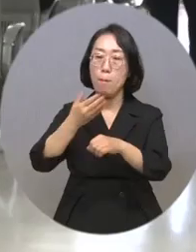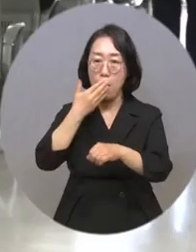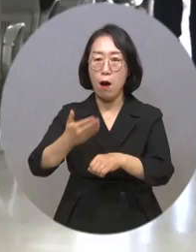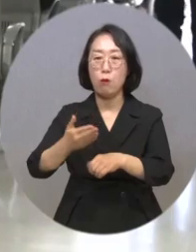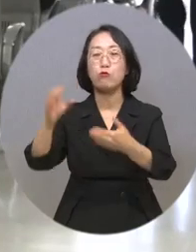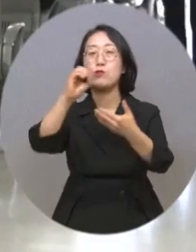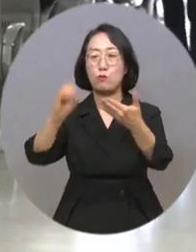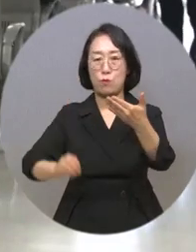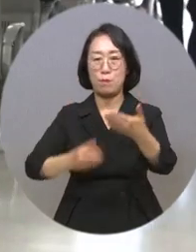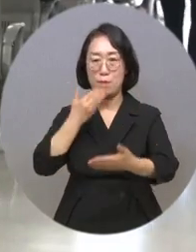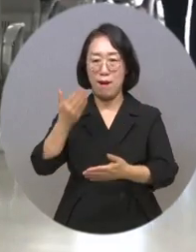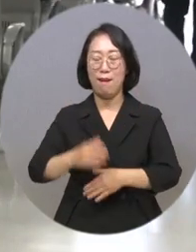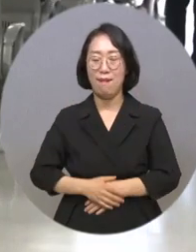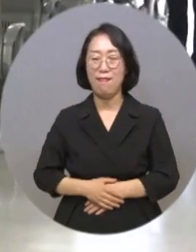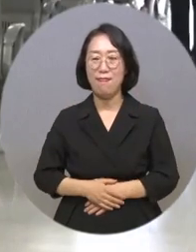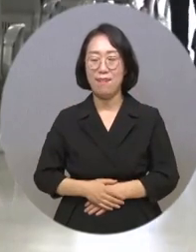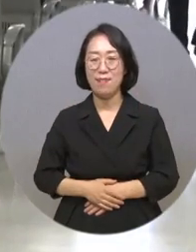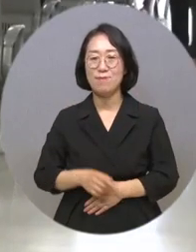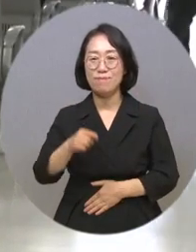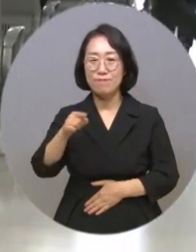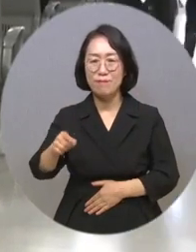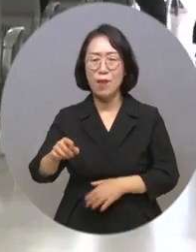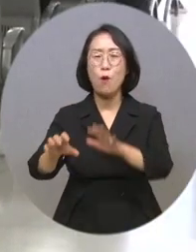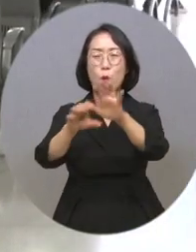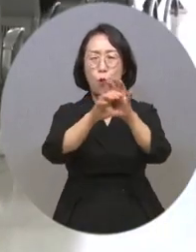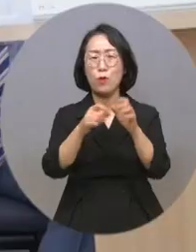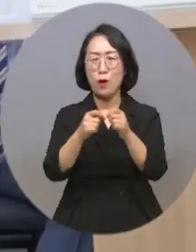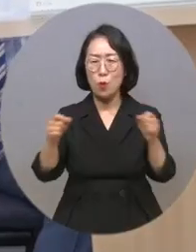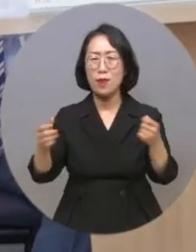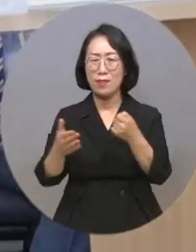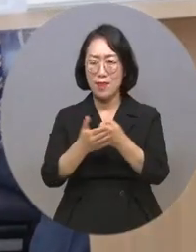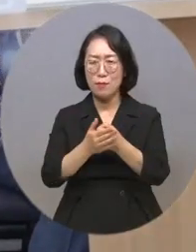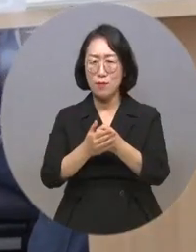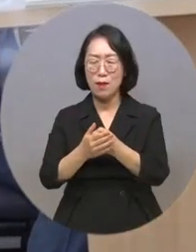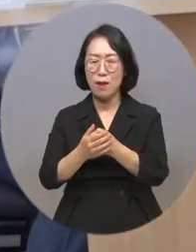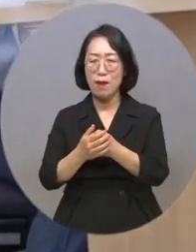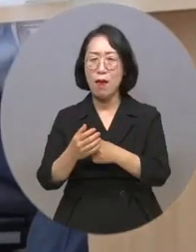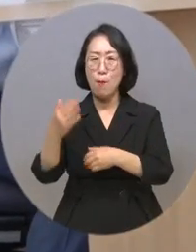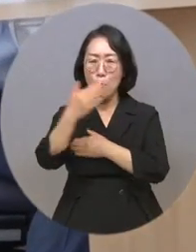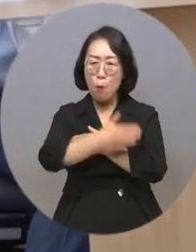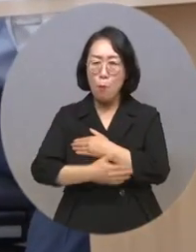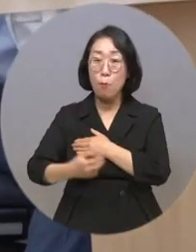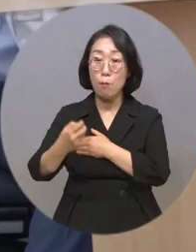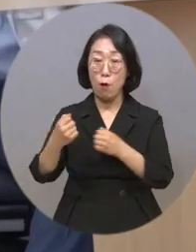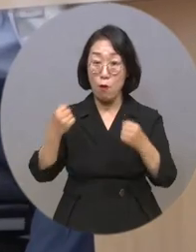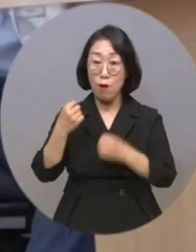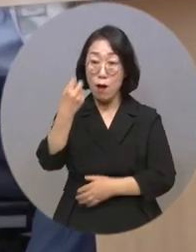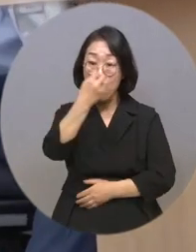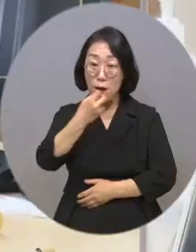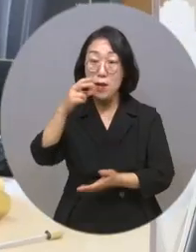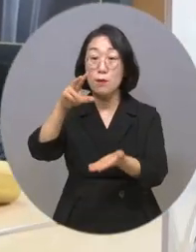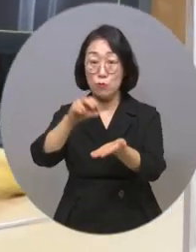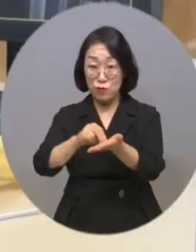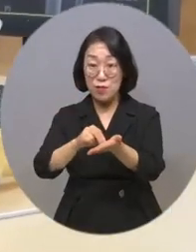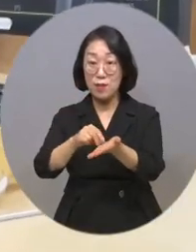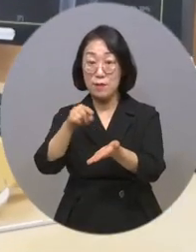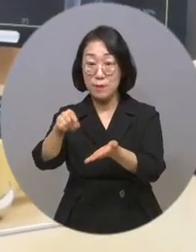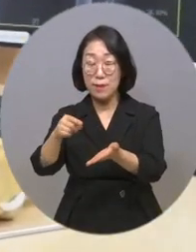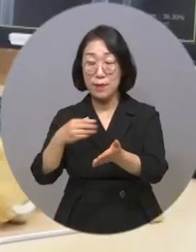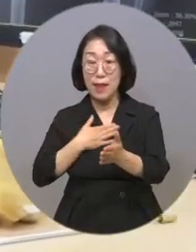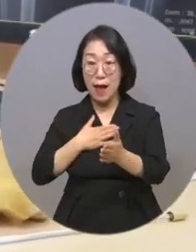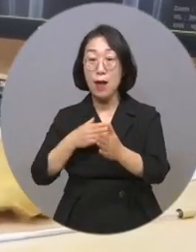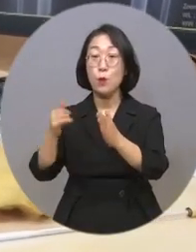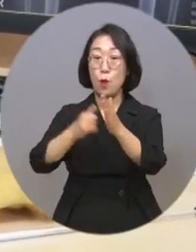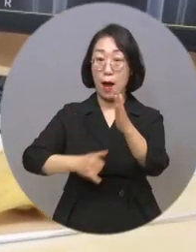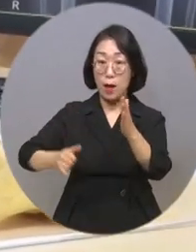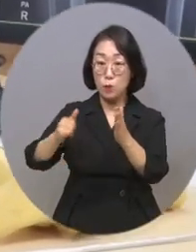99%예요. 코로나19 사태 장기화로 자칫 소홀할 수도 있었던 건강관리 문제. 나와 가족을